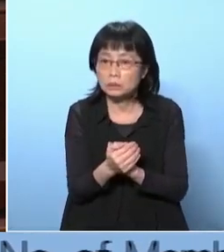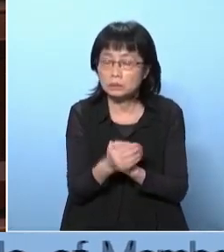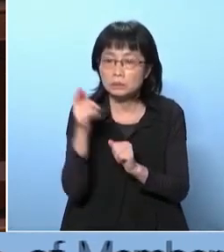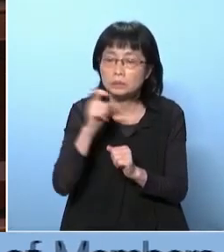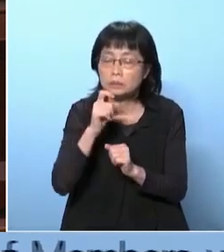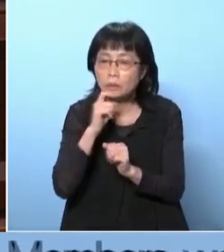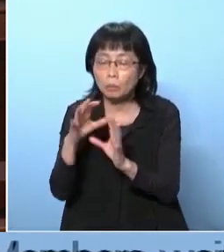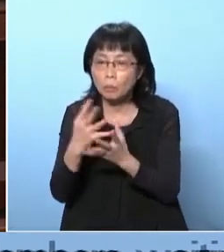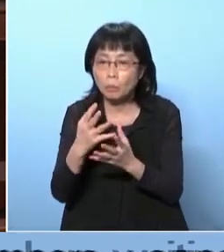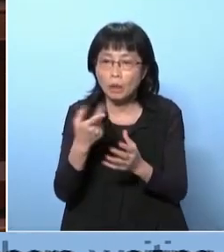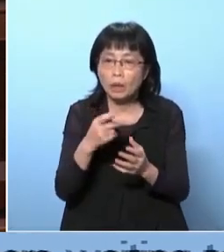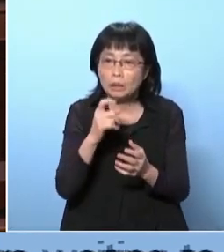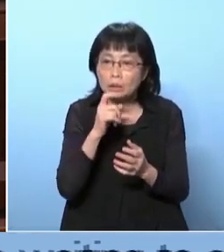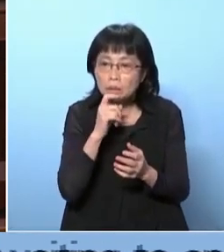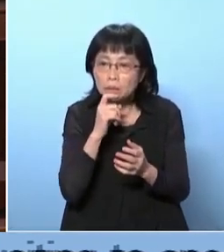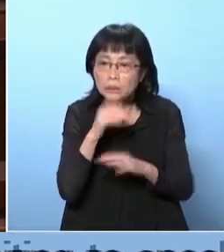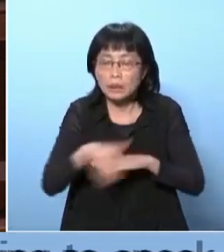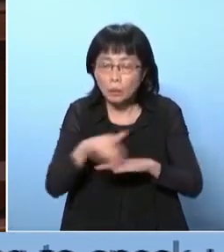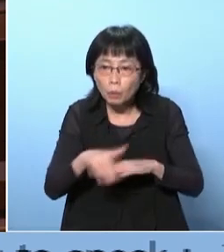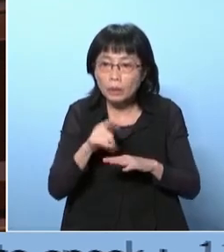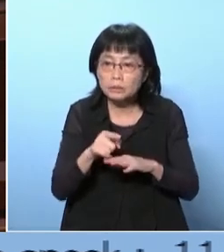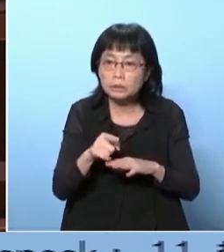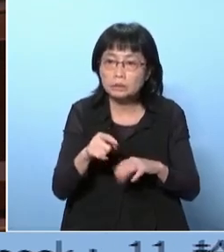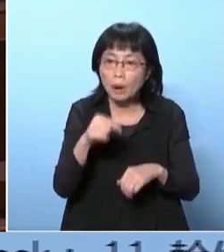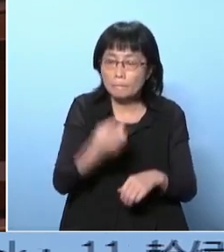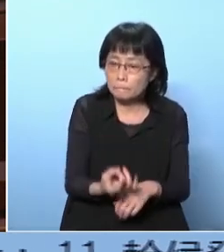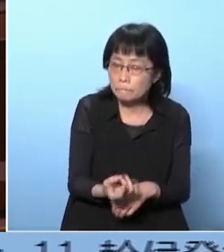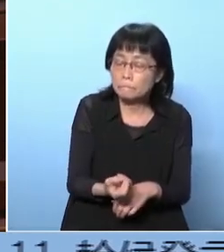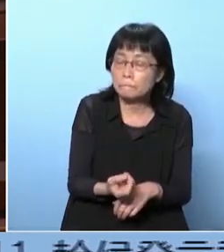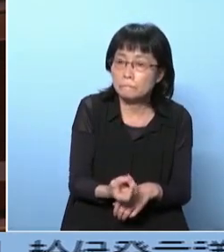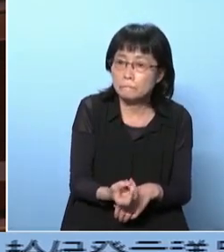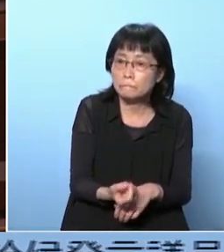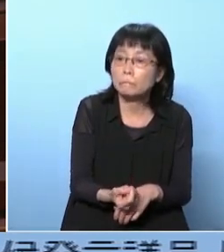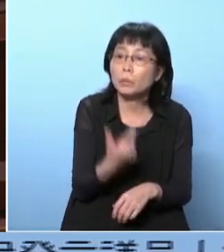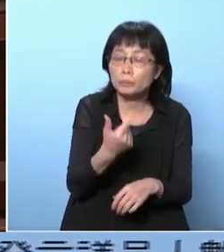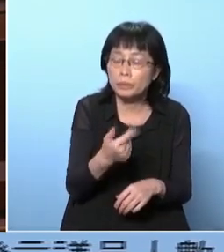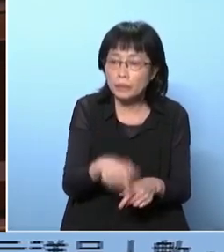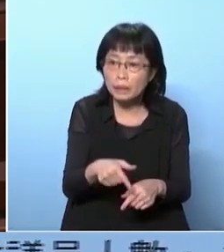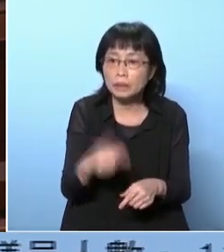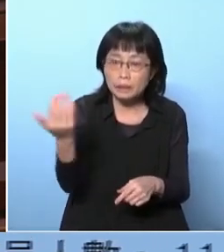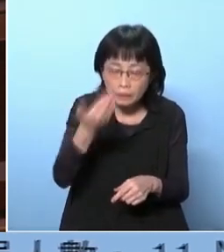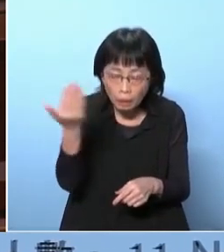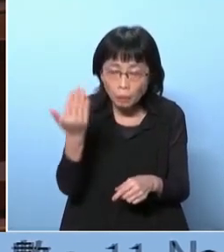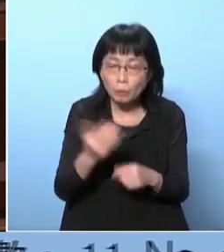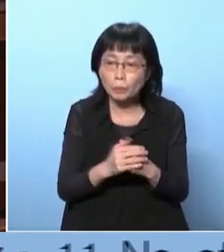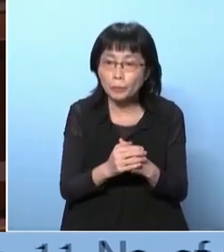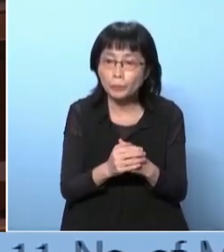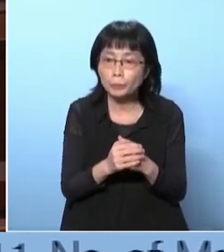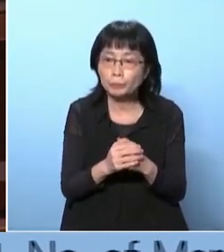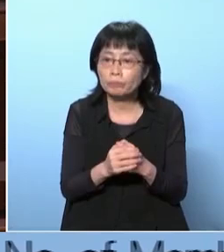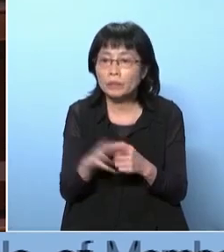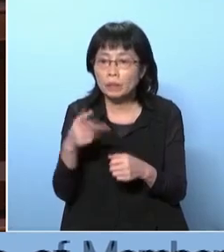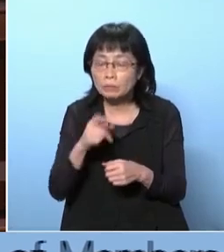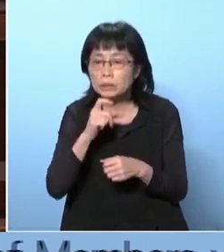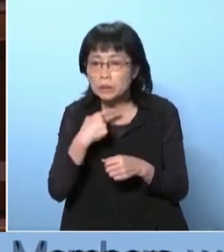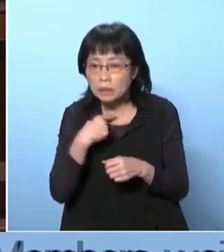推出文化古蹟本地遊鼓勵計劃和本地特色旅遊鼓勵計劃，鼓勵旅遊業界開發更